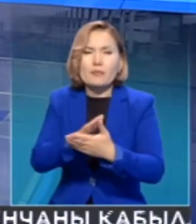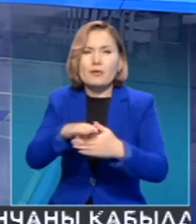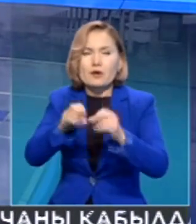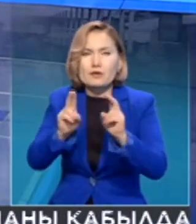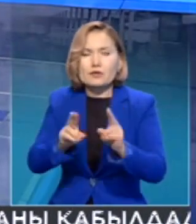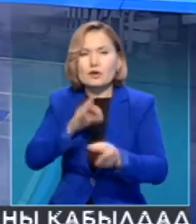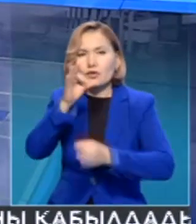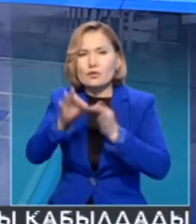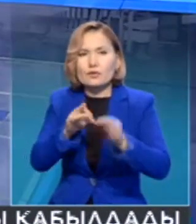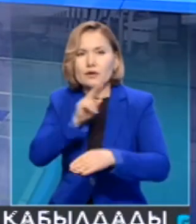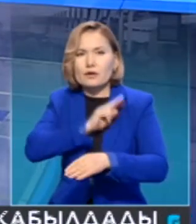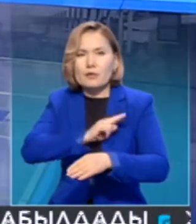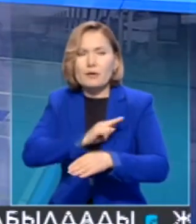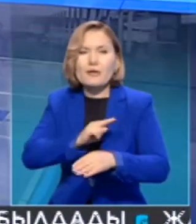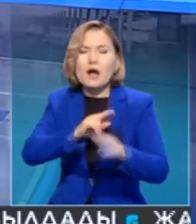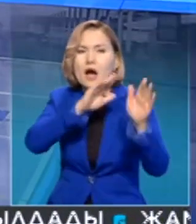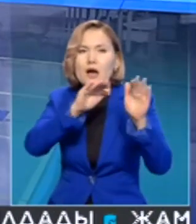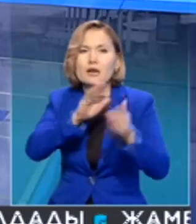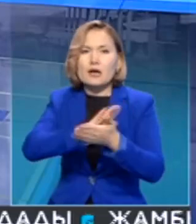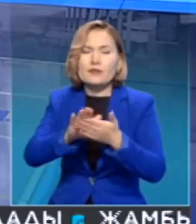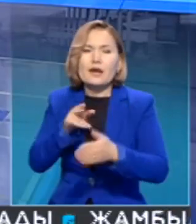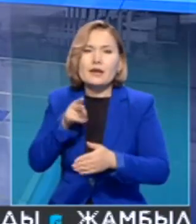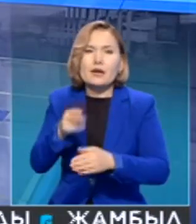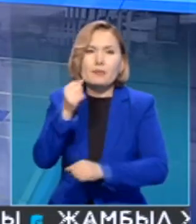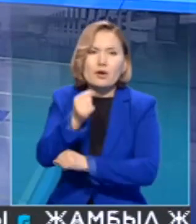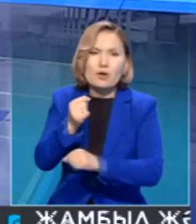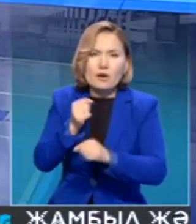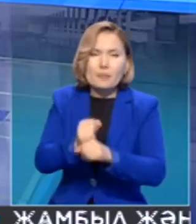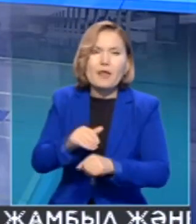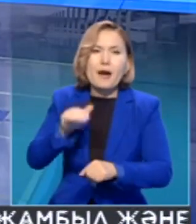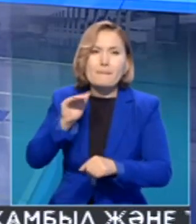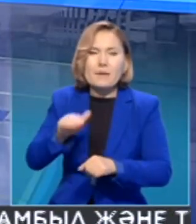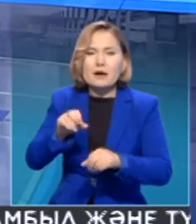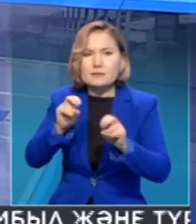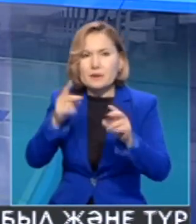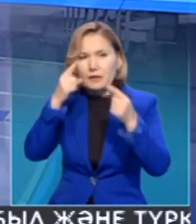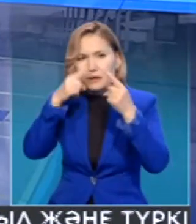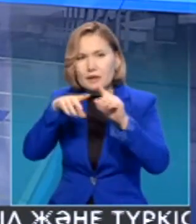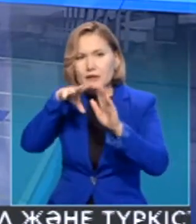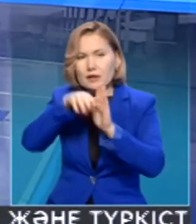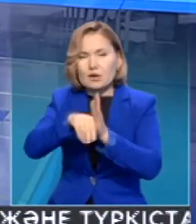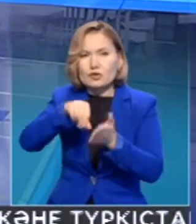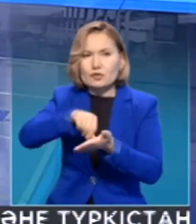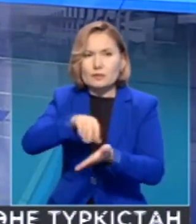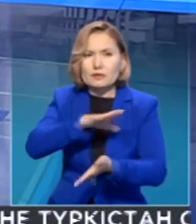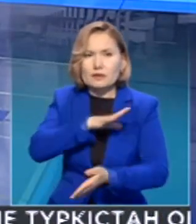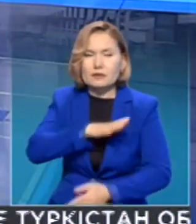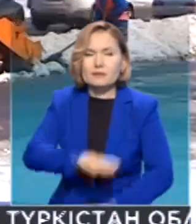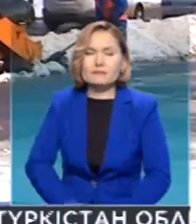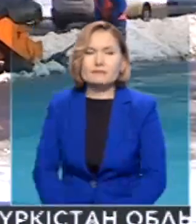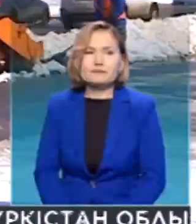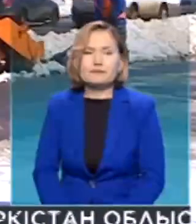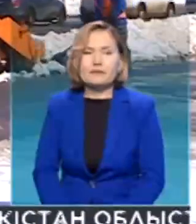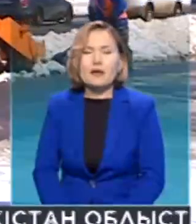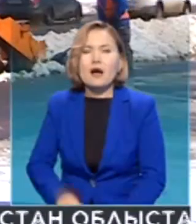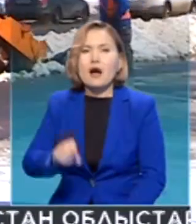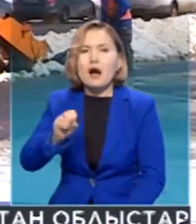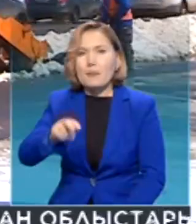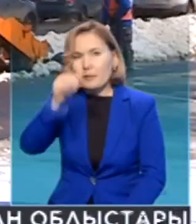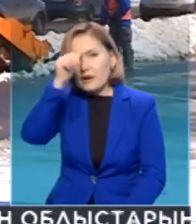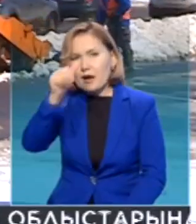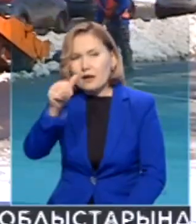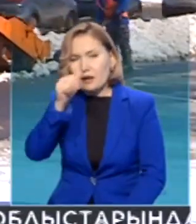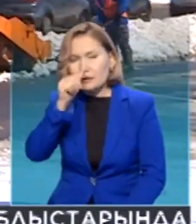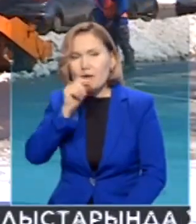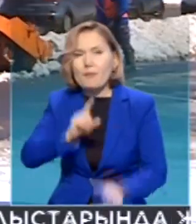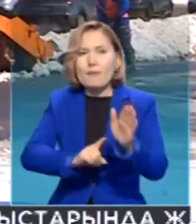кіріскен. Қарды тазалауға 2000-нан астам жұмысшы, 1000-нан астам арнайы техника жұмылдырылды. Сәуірдің ортасында түскен